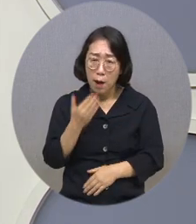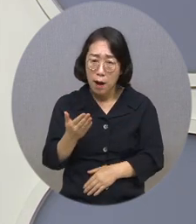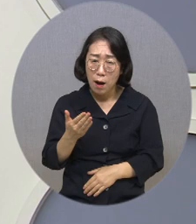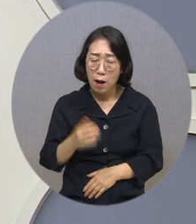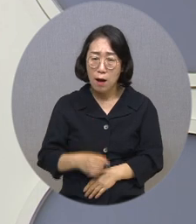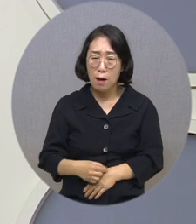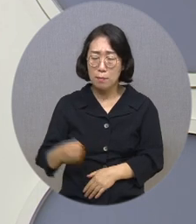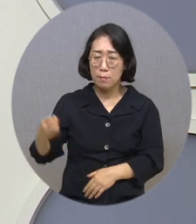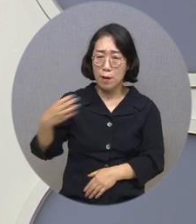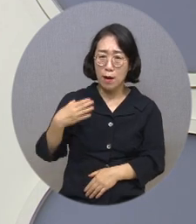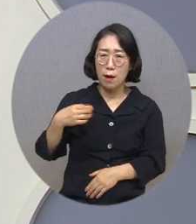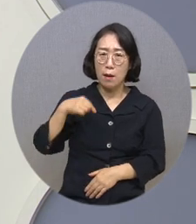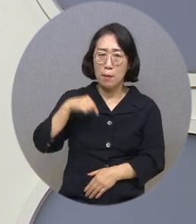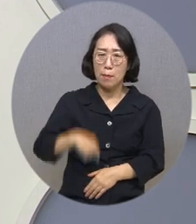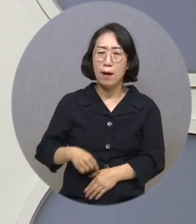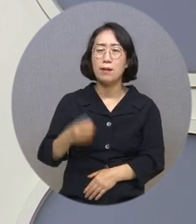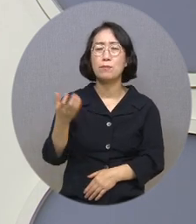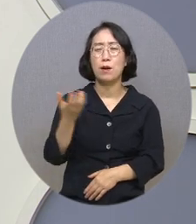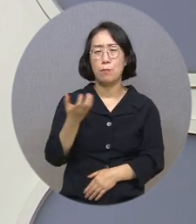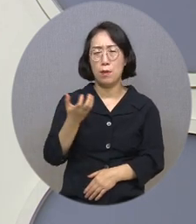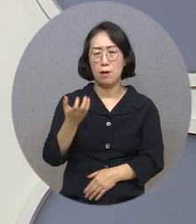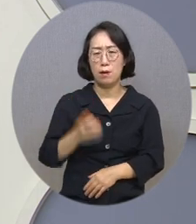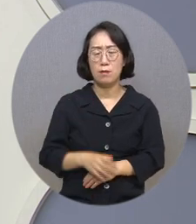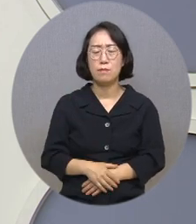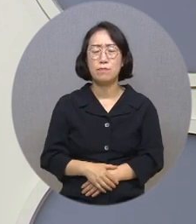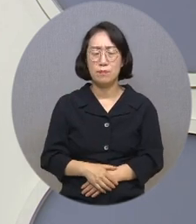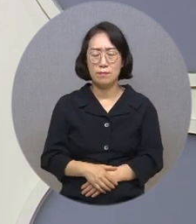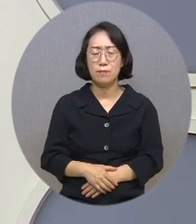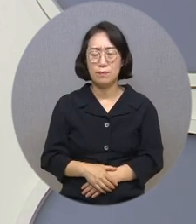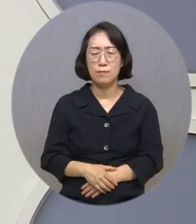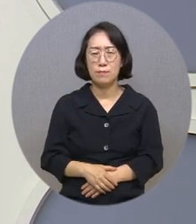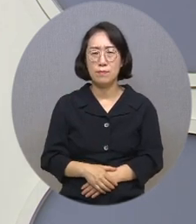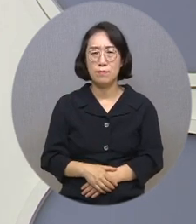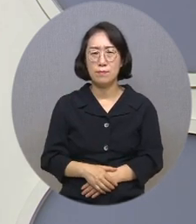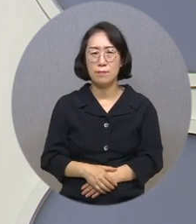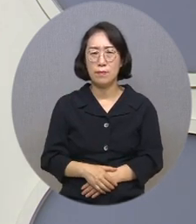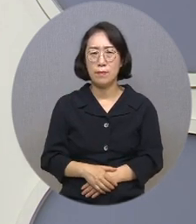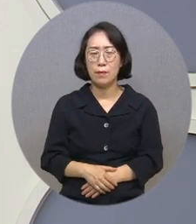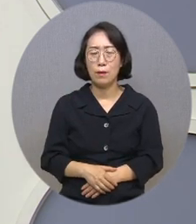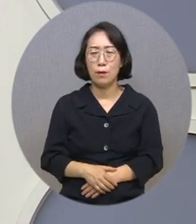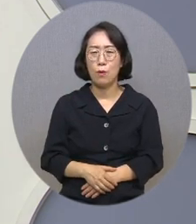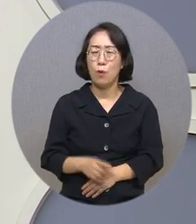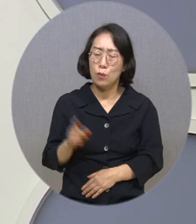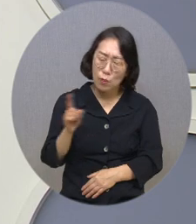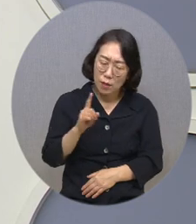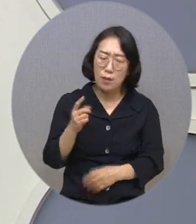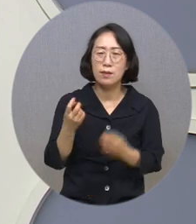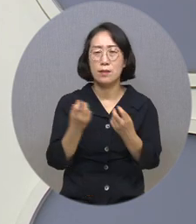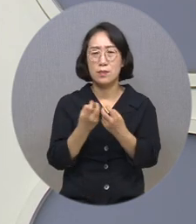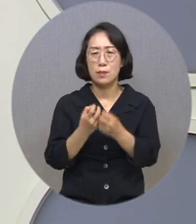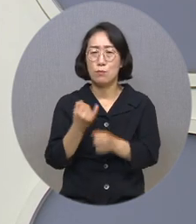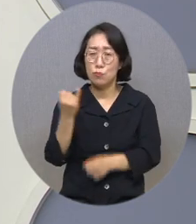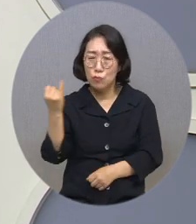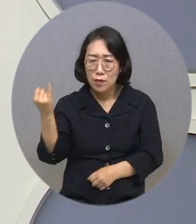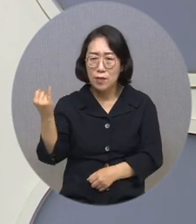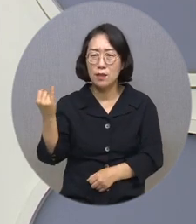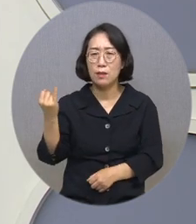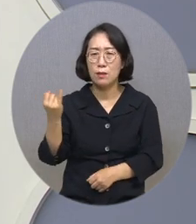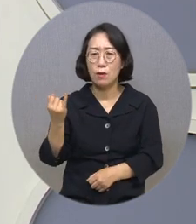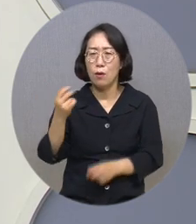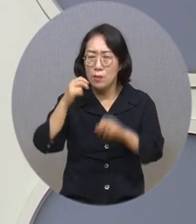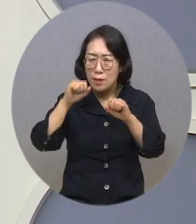마음이 찢어지는 것 같아서 그렇죠. 그래서 제가 어떻게든지 내가 진짜 집사람 살리고